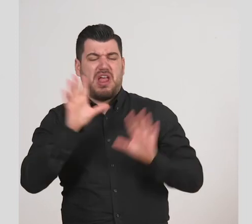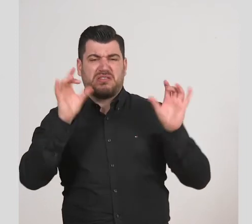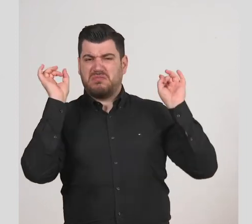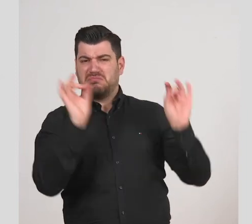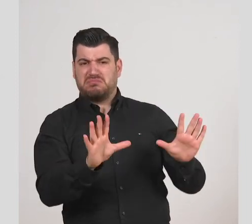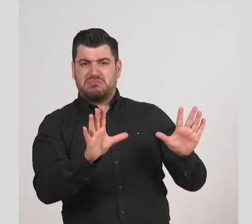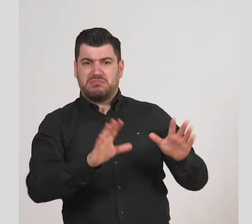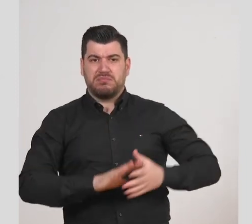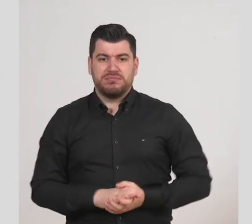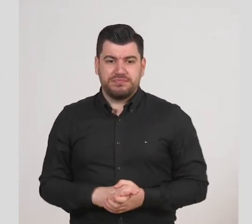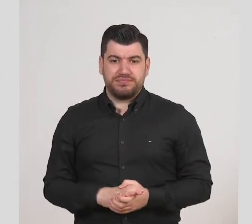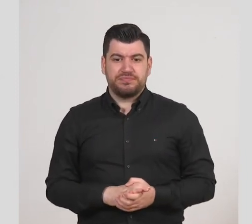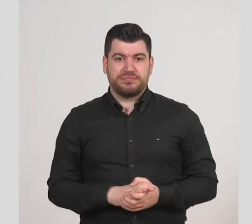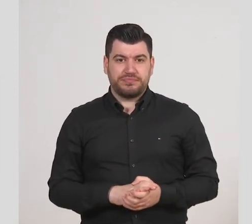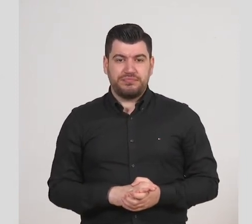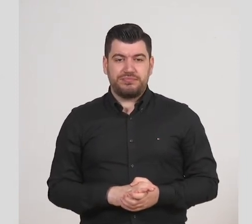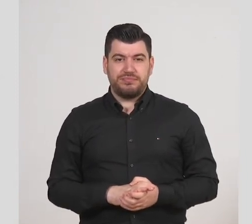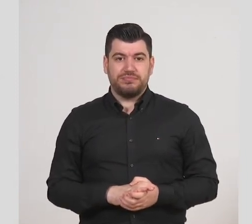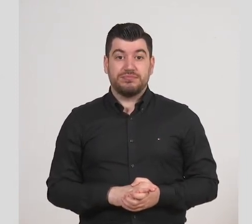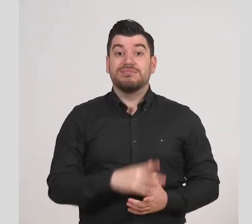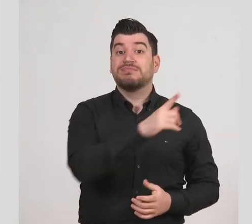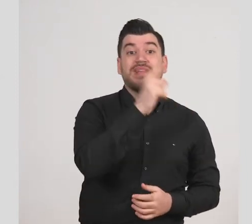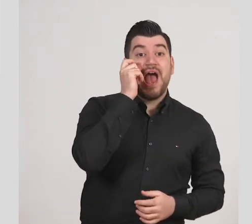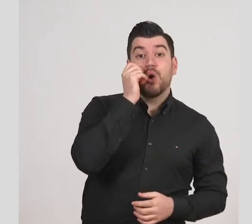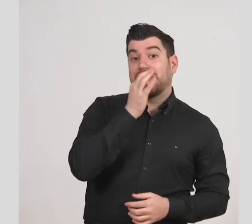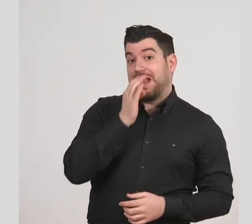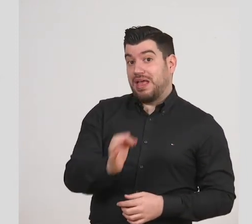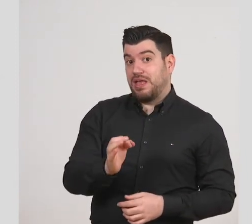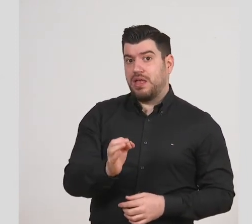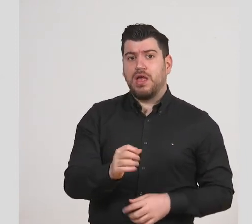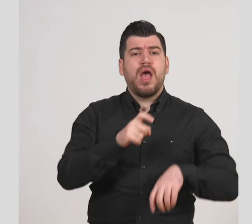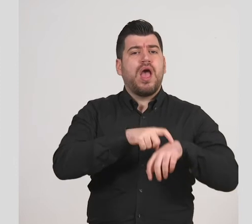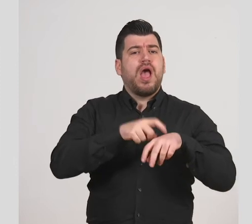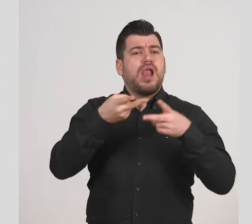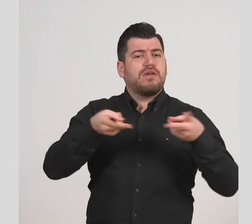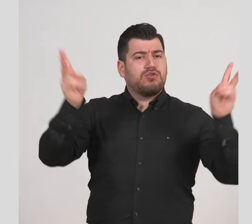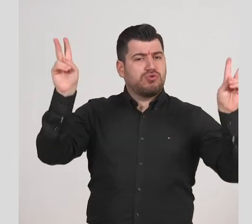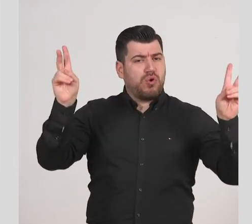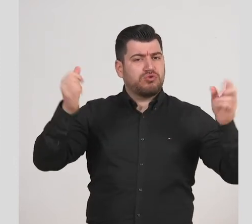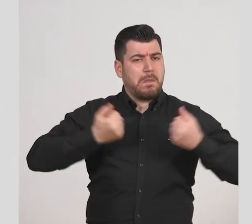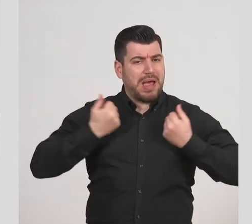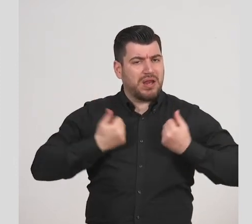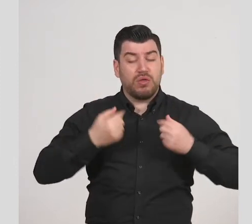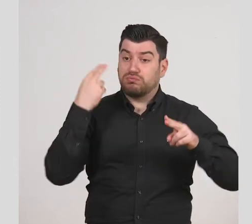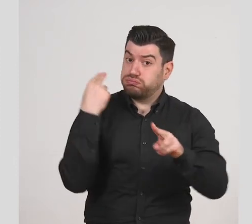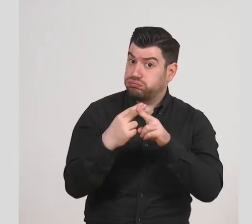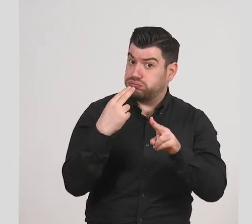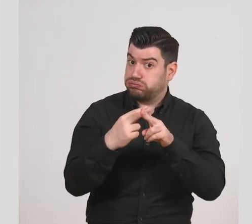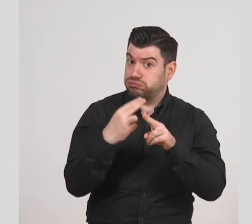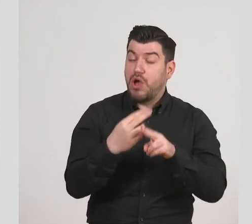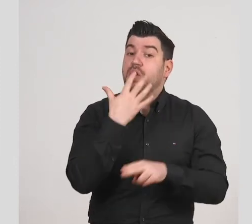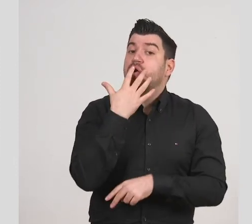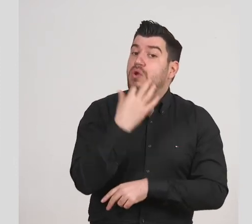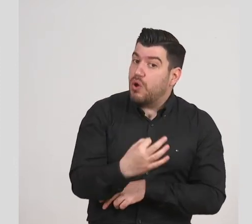καθόλου. Λοιπόν, λέει λοιπόν το αγοράκι, ο ελεύθερος χρόνος είναι πολύ σημαντικός γιατί σας το